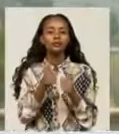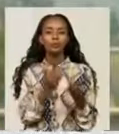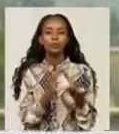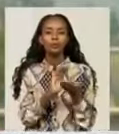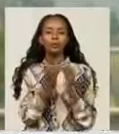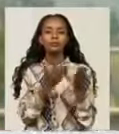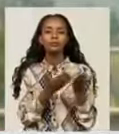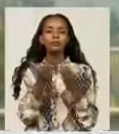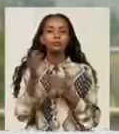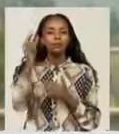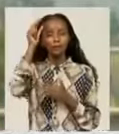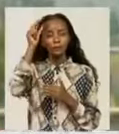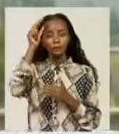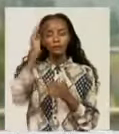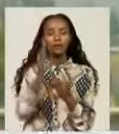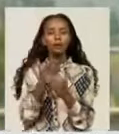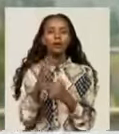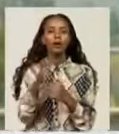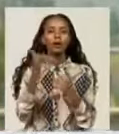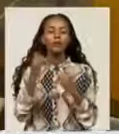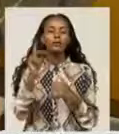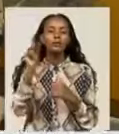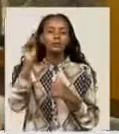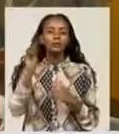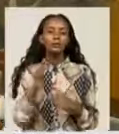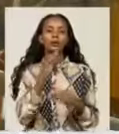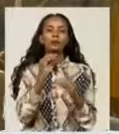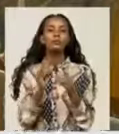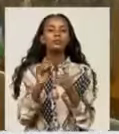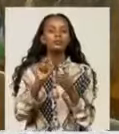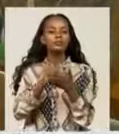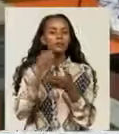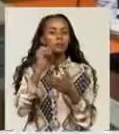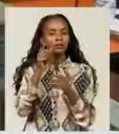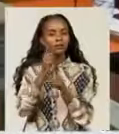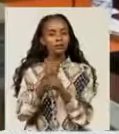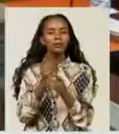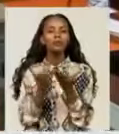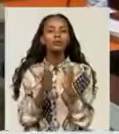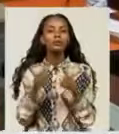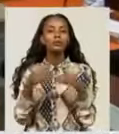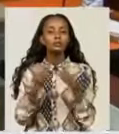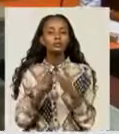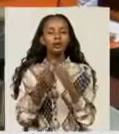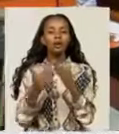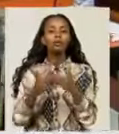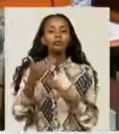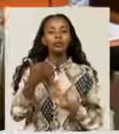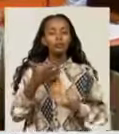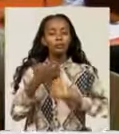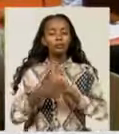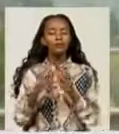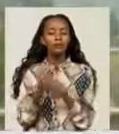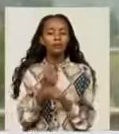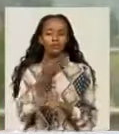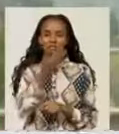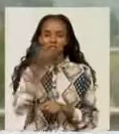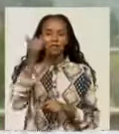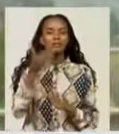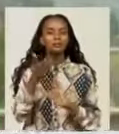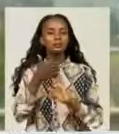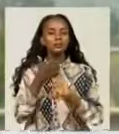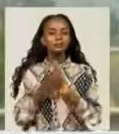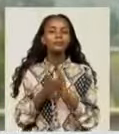ባረና ጮፈረ በበኩላቸው አሁን ላይ የአመያ ክልል ምርጫ ጽህፈት ቤት ተገቢ የሆነ አገልግሎት መስጠት መጀመሩ ቀጣይ ለሚከናወነው ተግባር የተሻለ አፈጻጸም